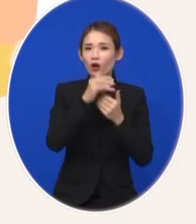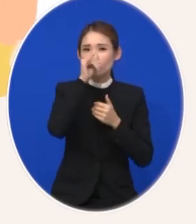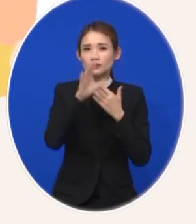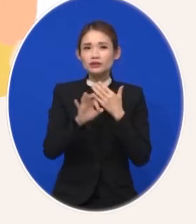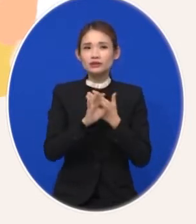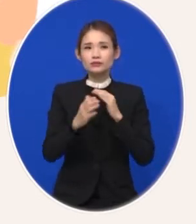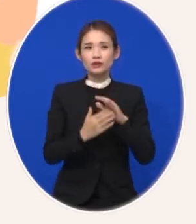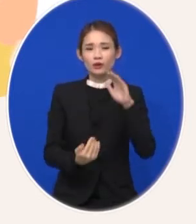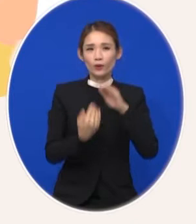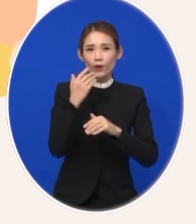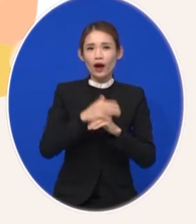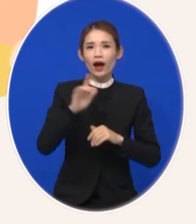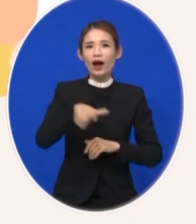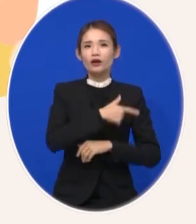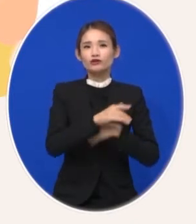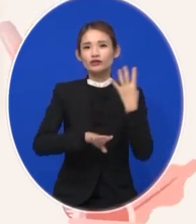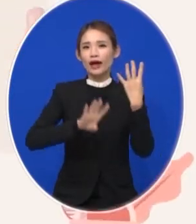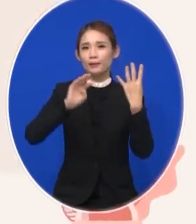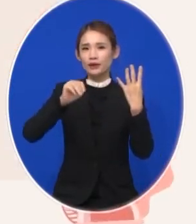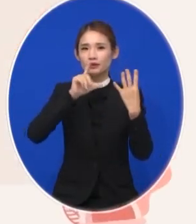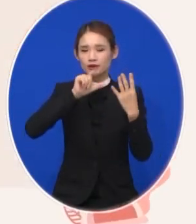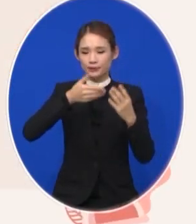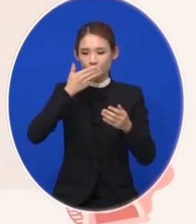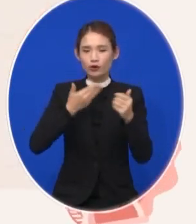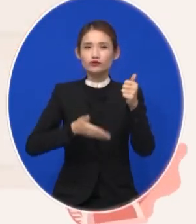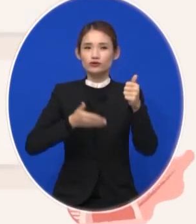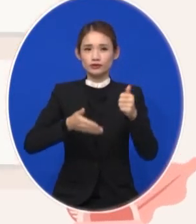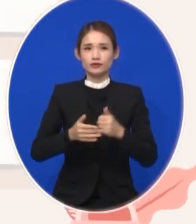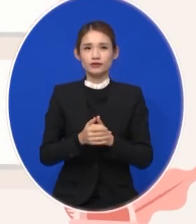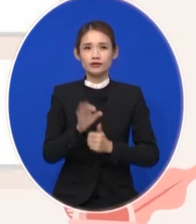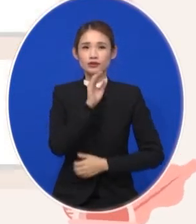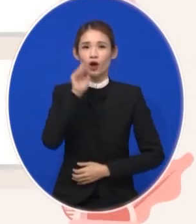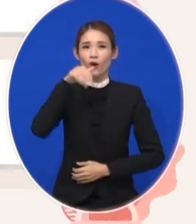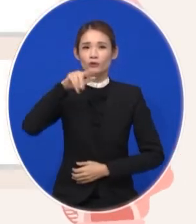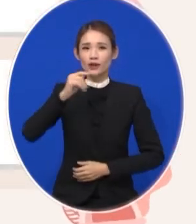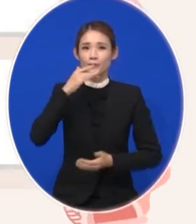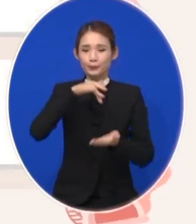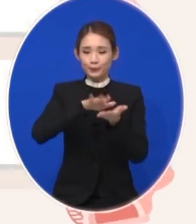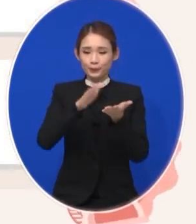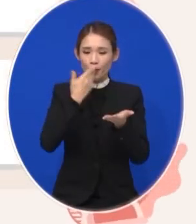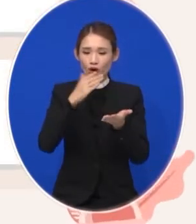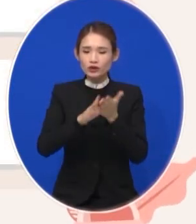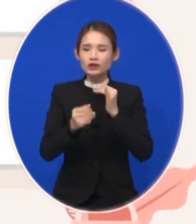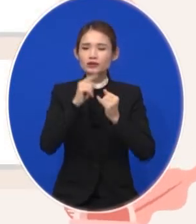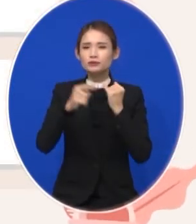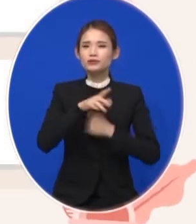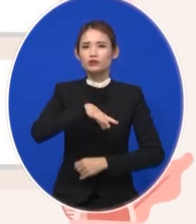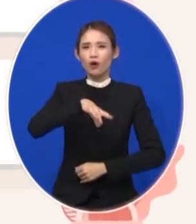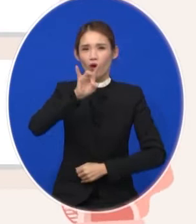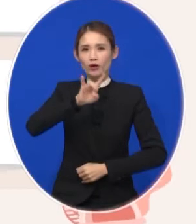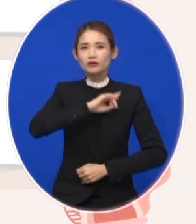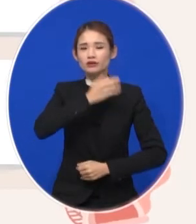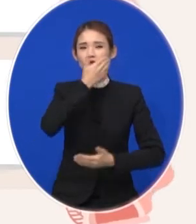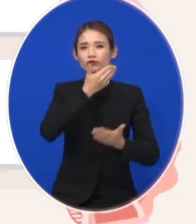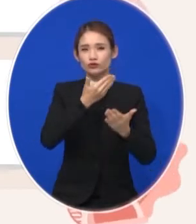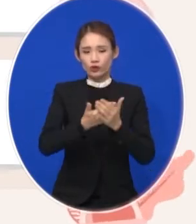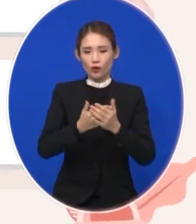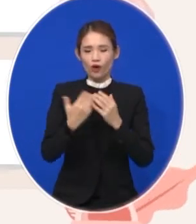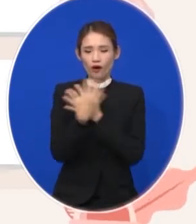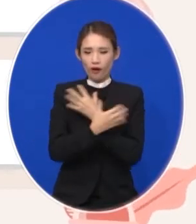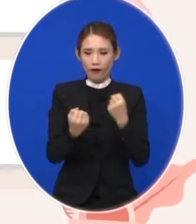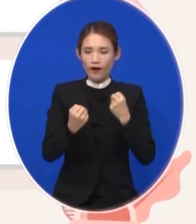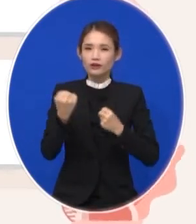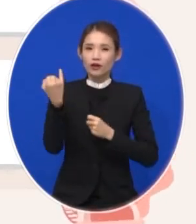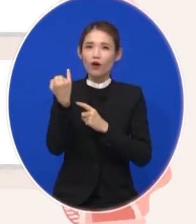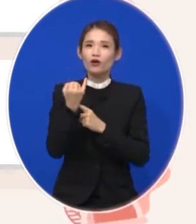하루 4mg 복용을 추천합니다. 엽산 복용은 임신 초기에 특히 중요. 건강한 여성은 하루에